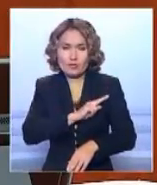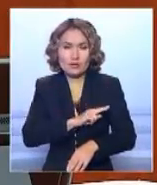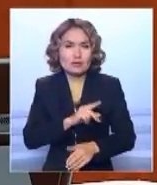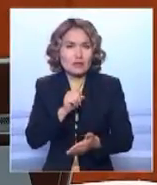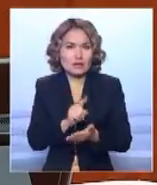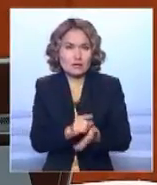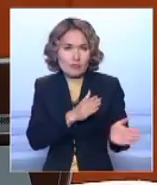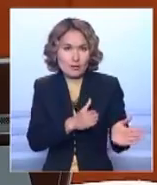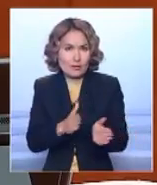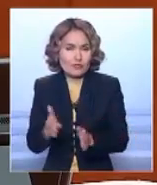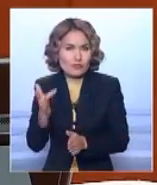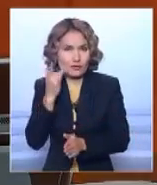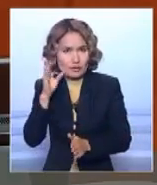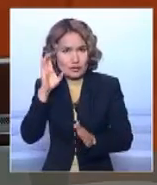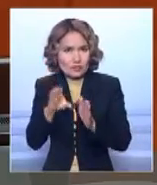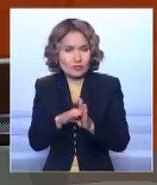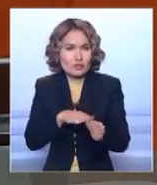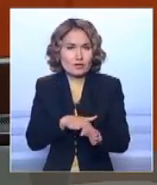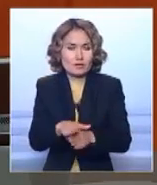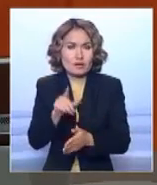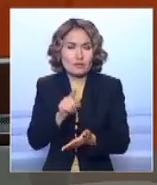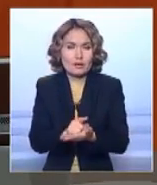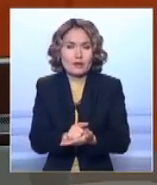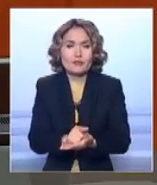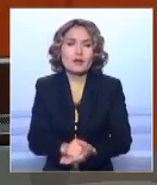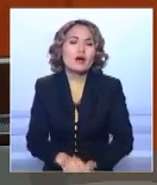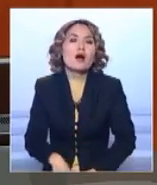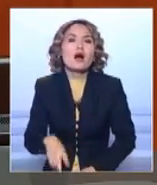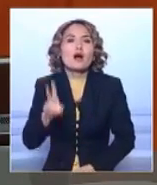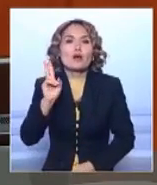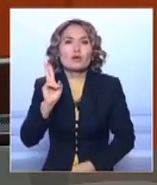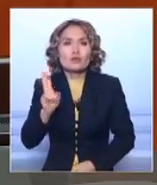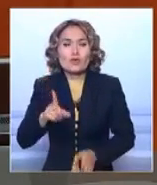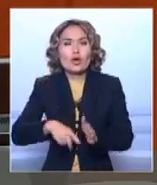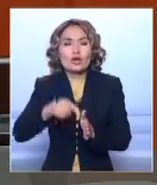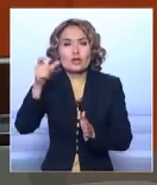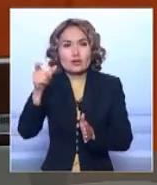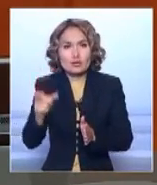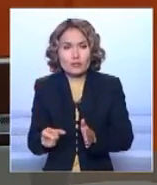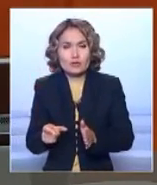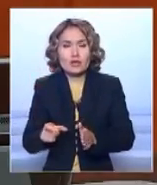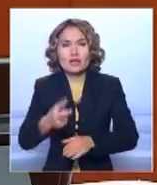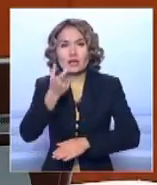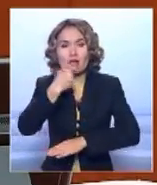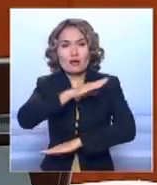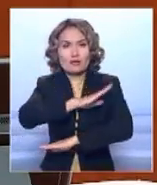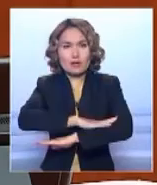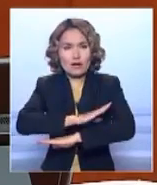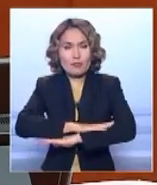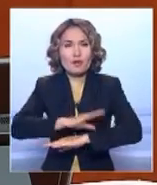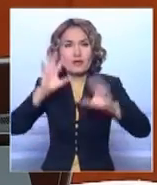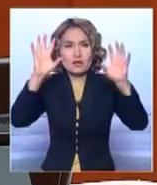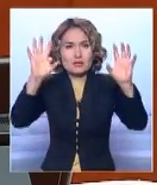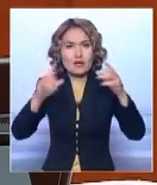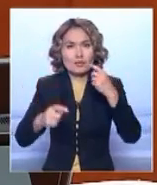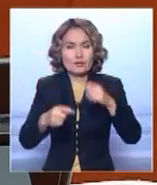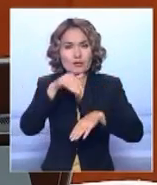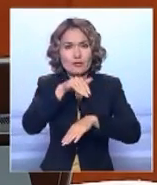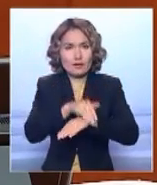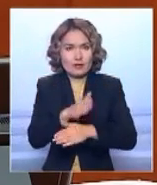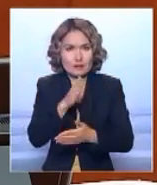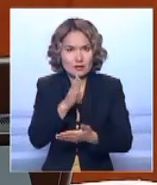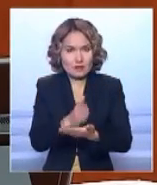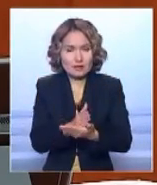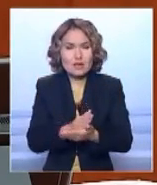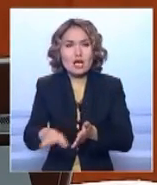кеңес депутаттық әдеп ережелерін бұзған жағдайда тиісті заңдарды басшылыға ала отырып, орталық